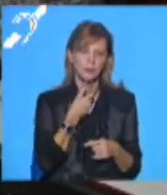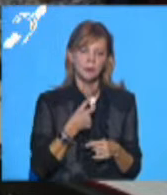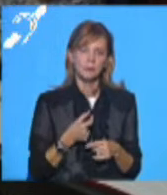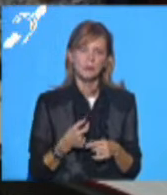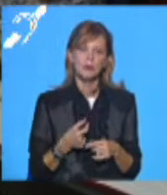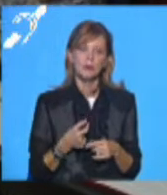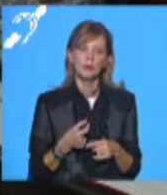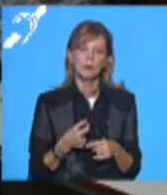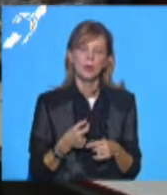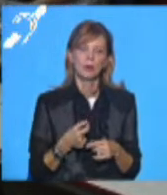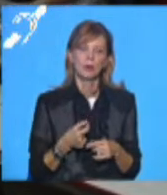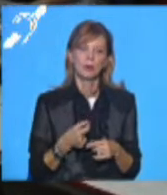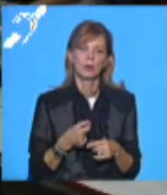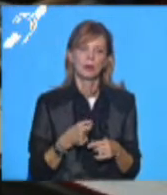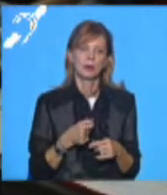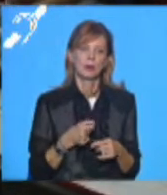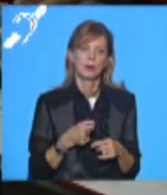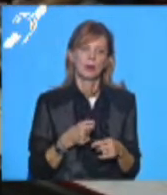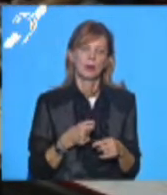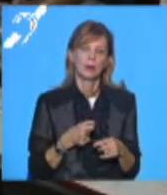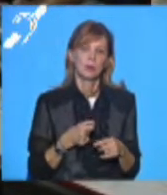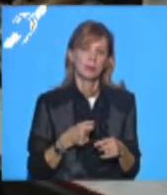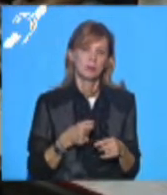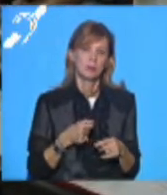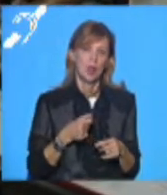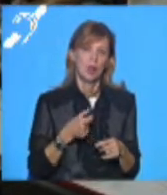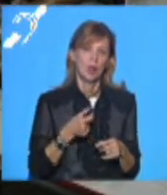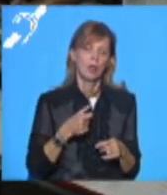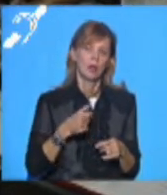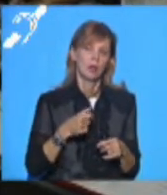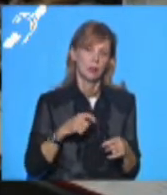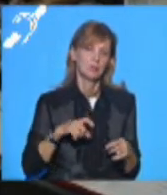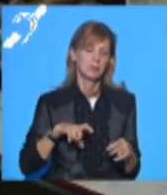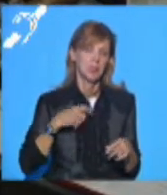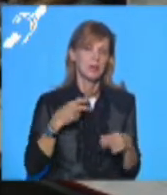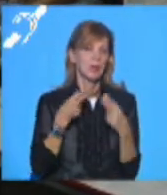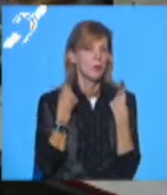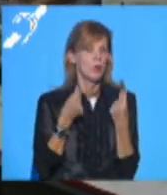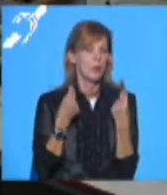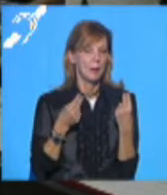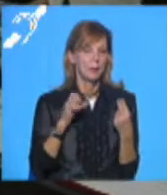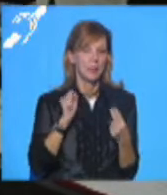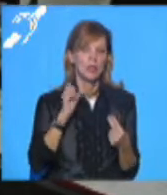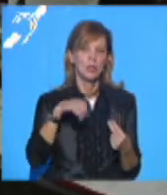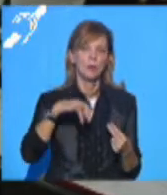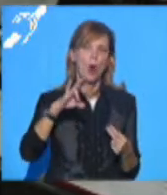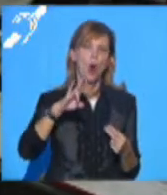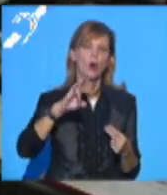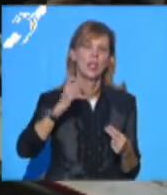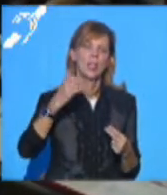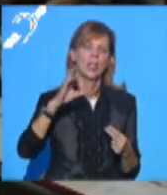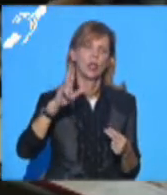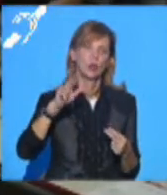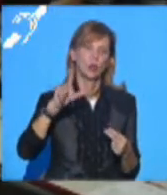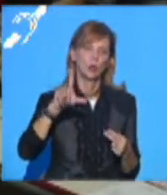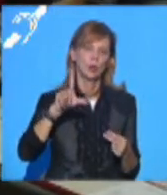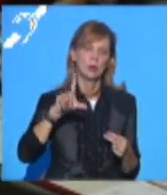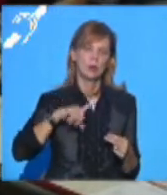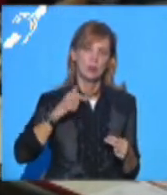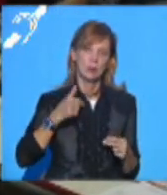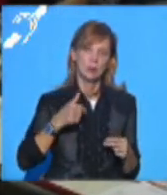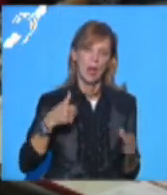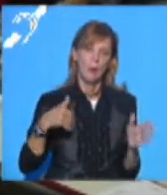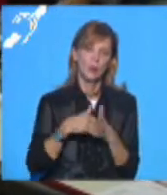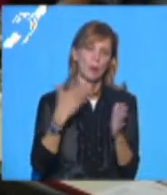aspectul comercial al produselor arată din ce în ce mai bine. Smochinii pe aceste meleaguri se cultivă de peste 500 de